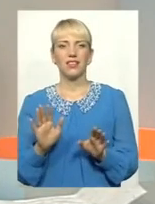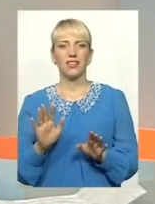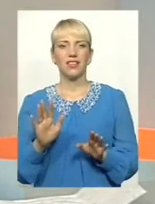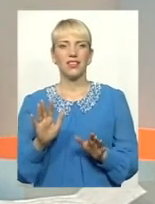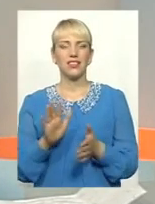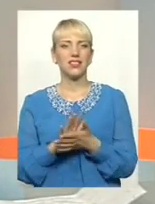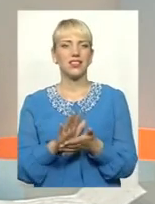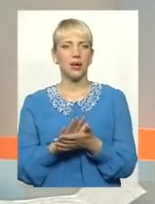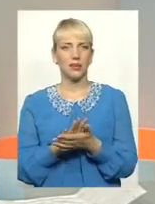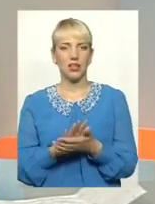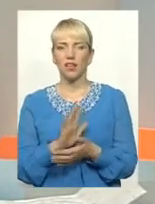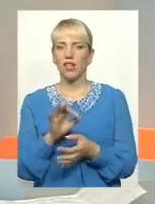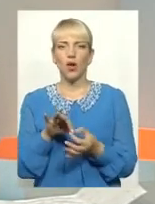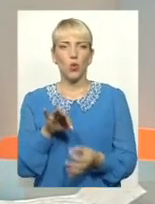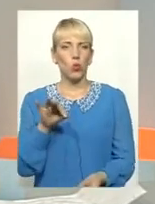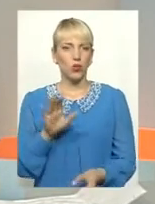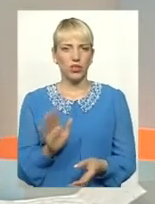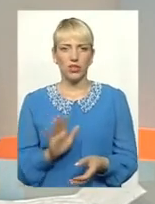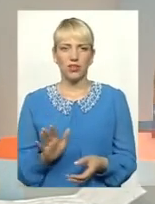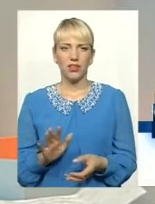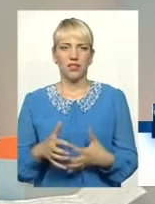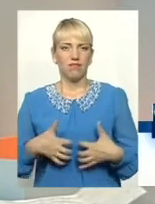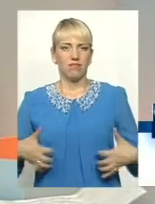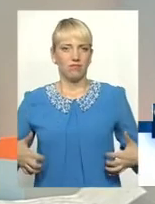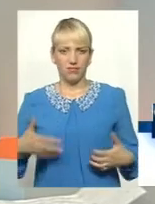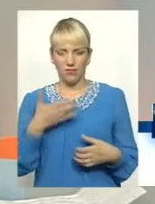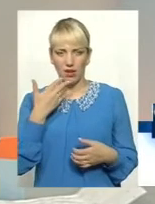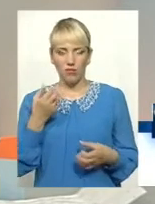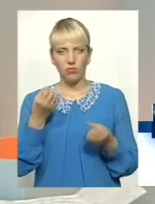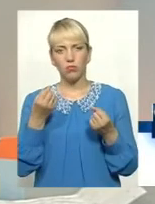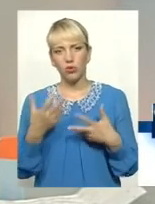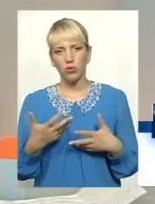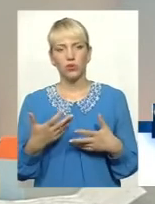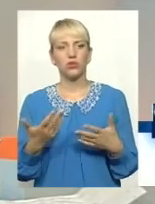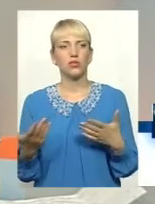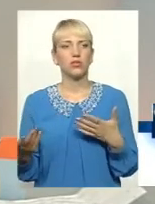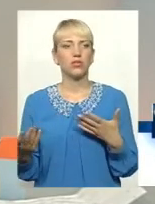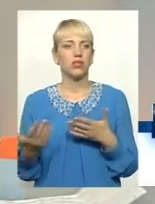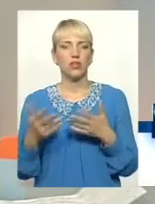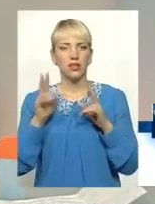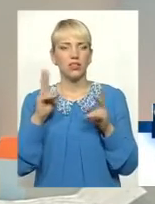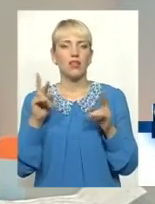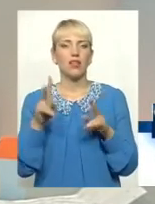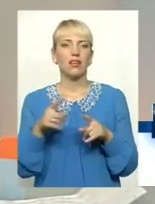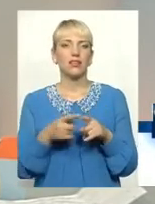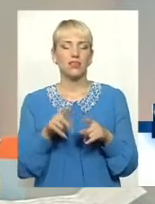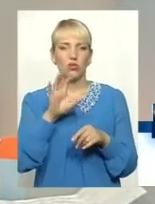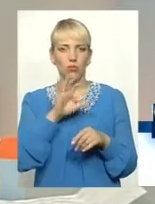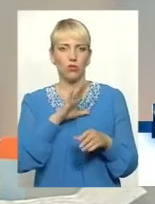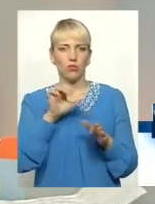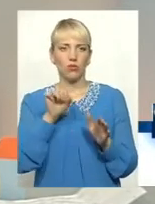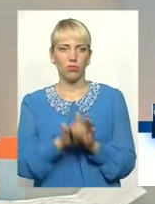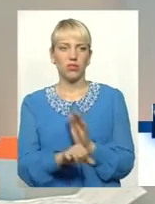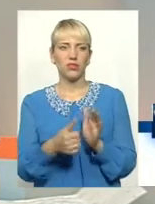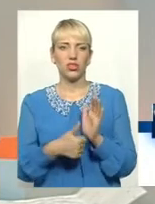не занедбані, не худі, не отощалі. Просто не знаю, яким чином вони були вбиті, але ці всі